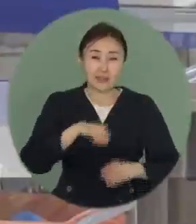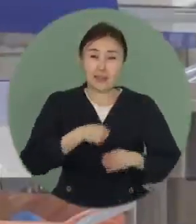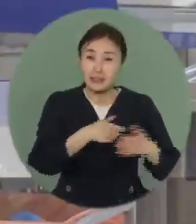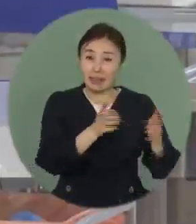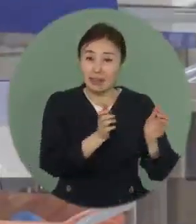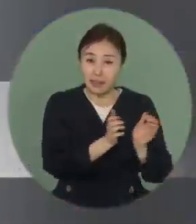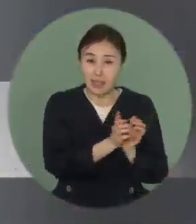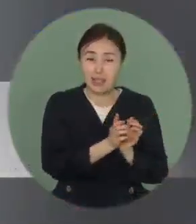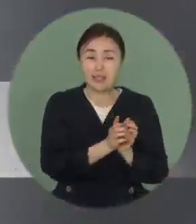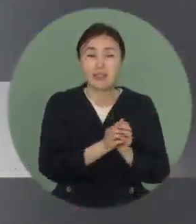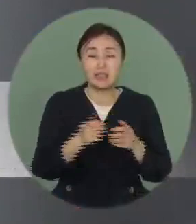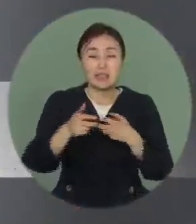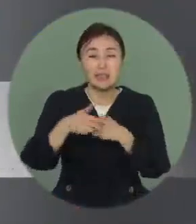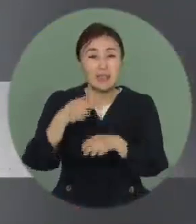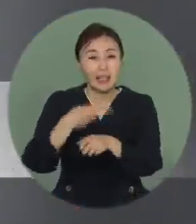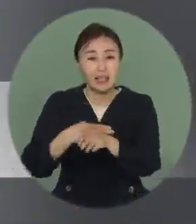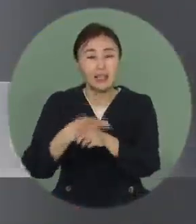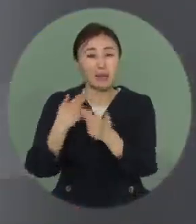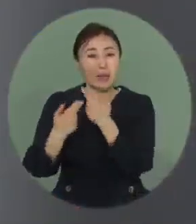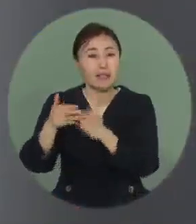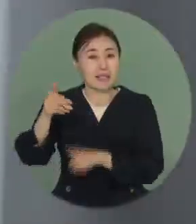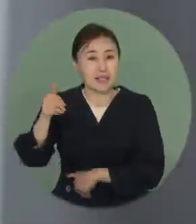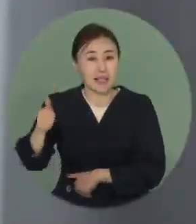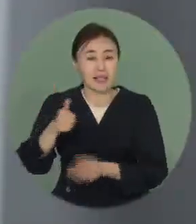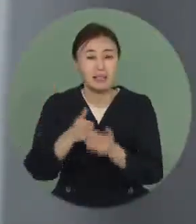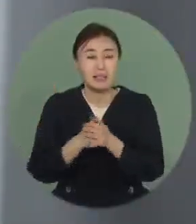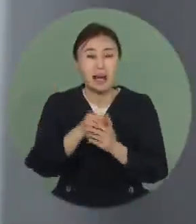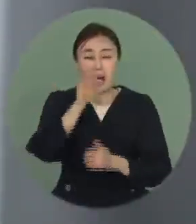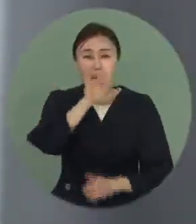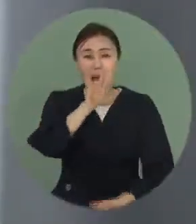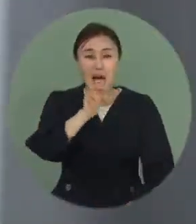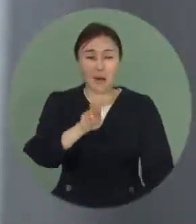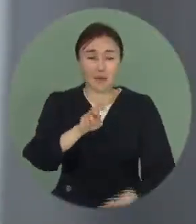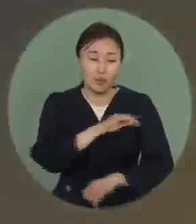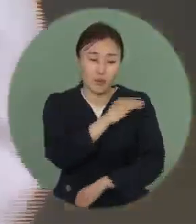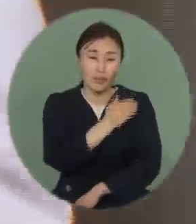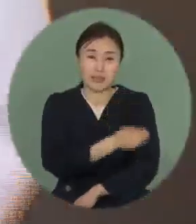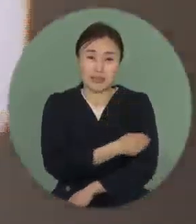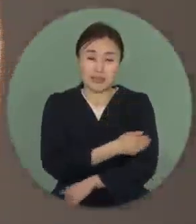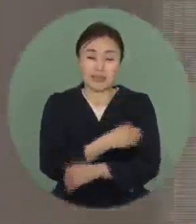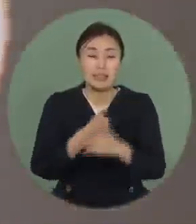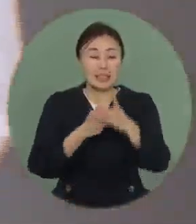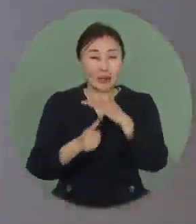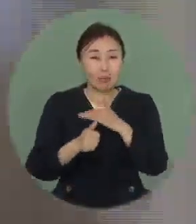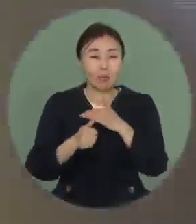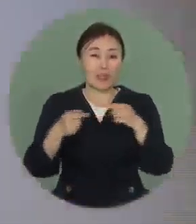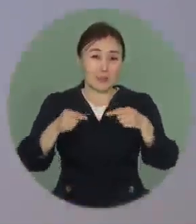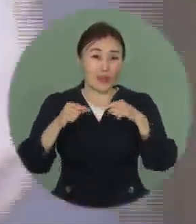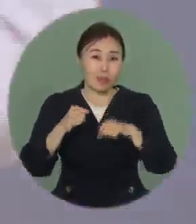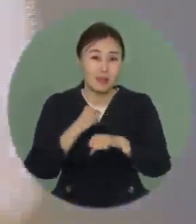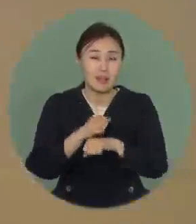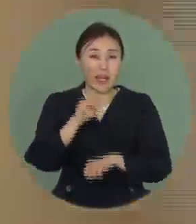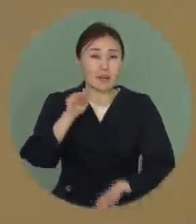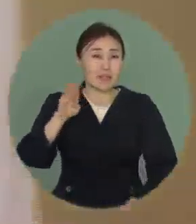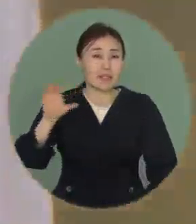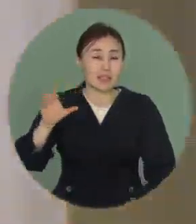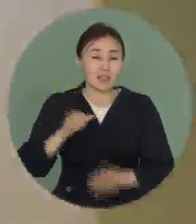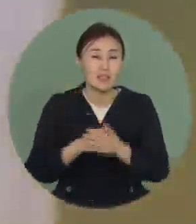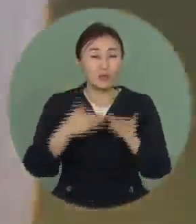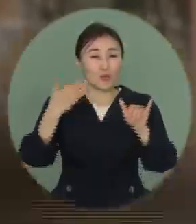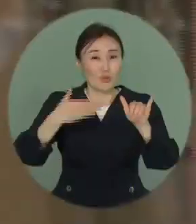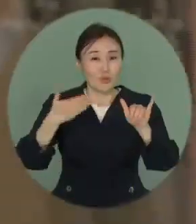박유환 광주시 의사회 회장 김성주 한국 암환자 권익 협의회 대표가 참여하며 광주 mbc 유튜브를